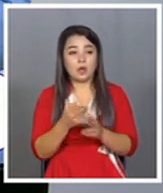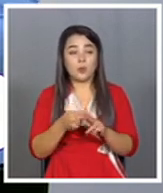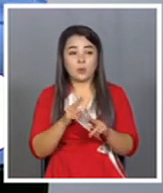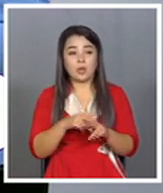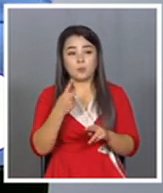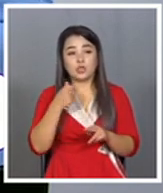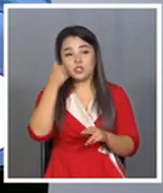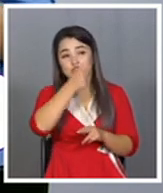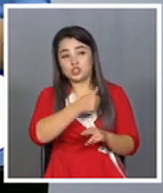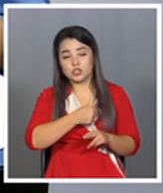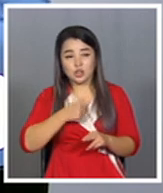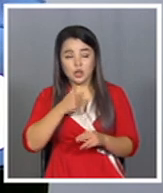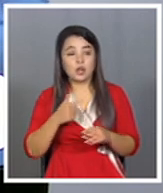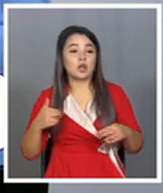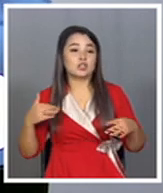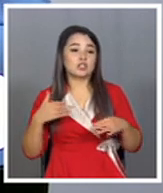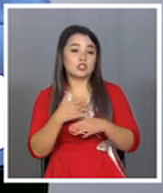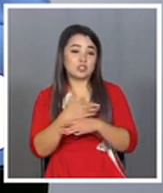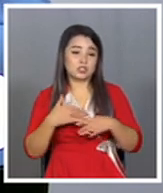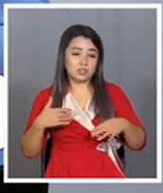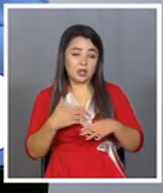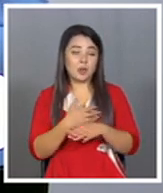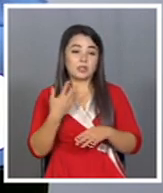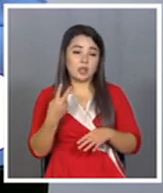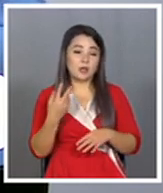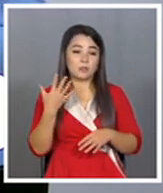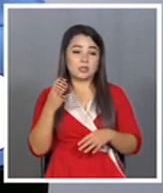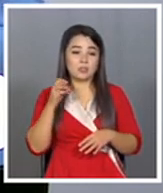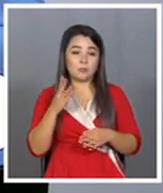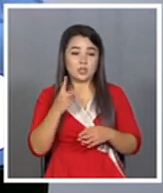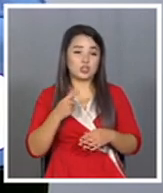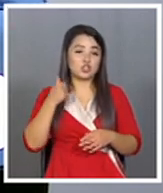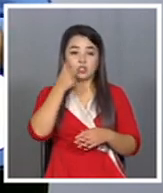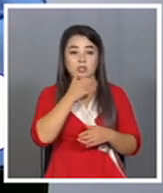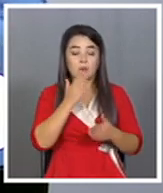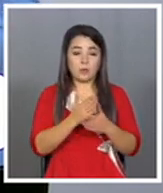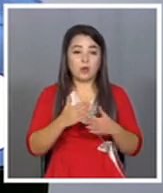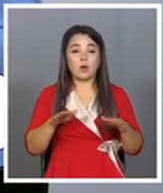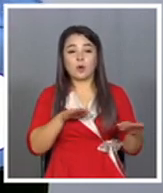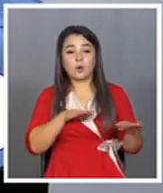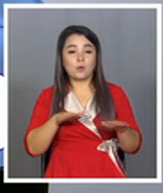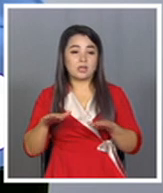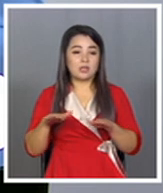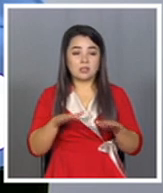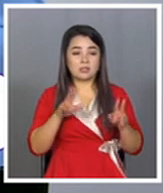бір жылдағы жылжу жылдамдығы 2-5 сантиметр. Тақталардың қозғалысы деп айтылады.